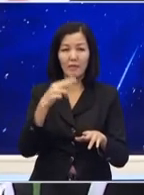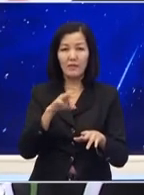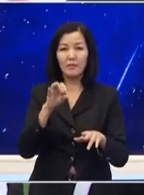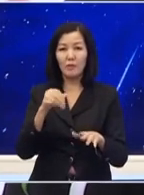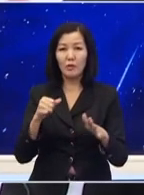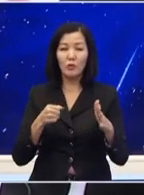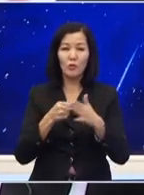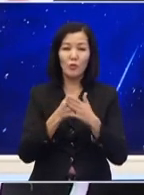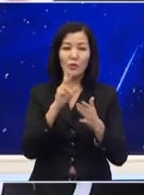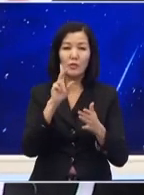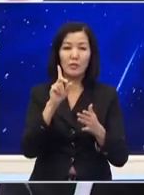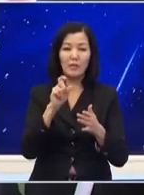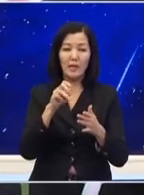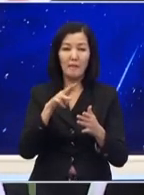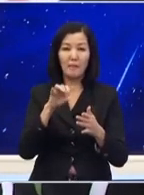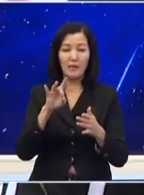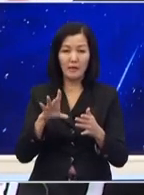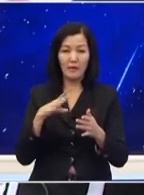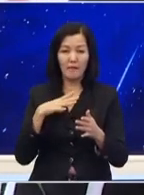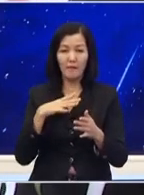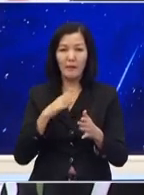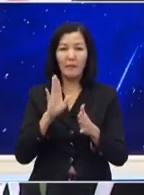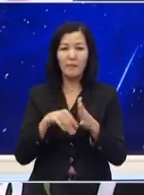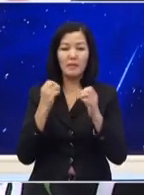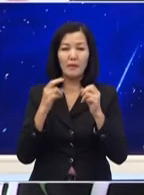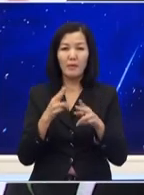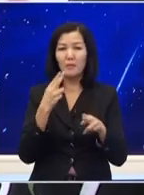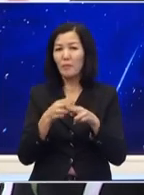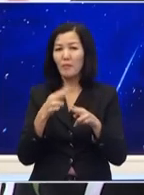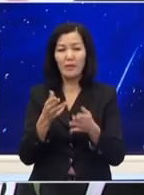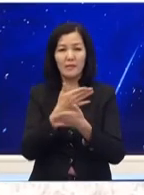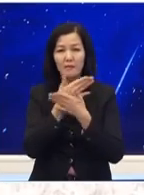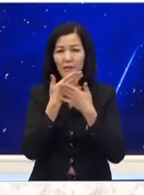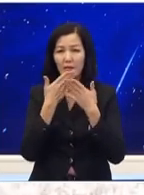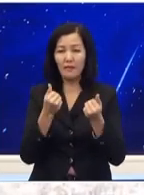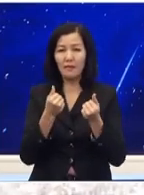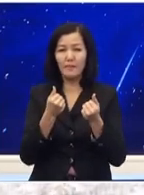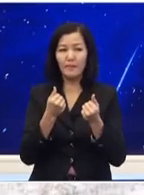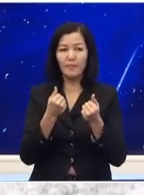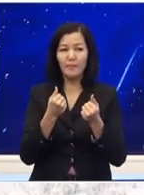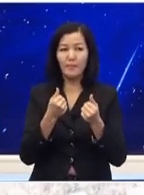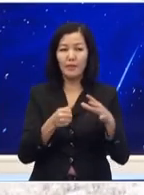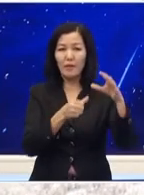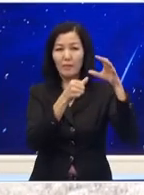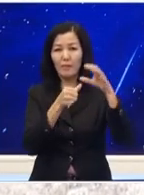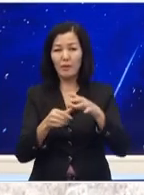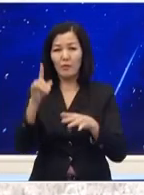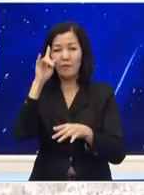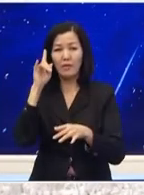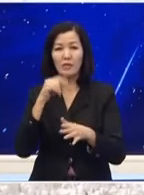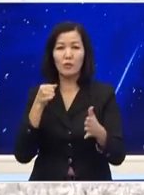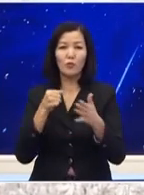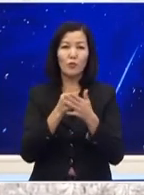и до 100 метров. Довольно они безопасные, потому что препятствий никаких нет. Здесь у нас полеты вообще в Казахстане до